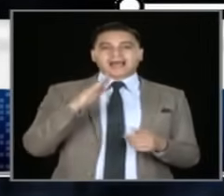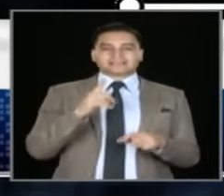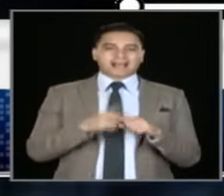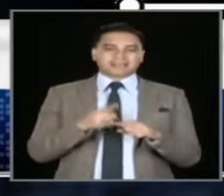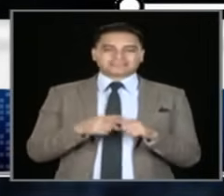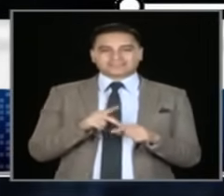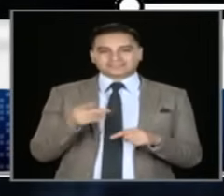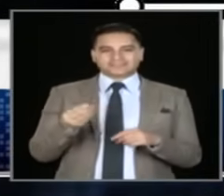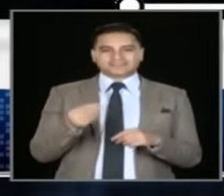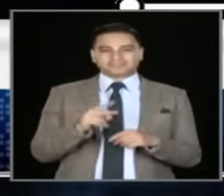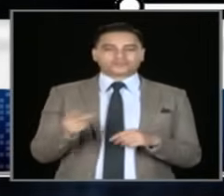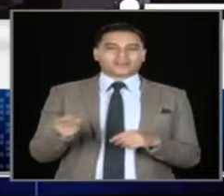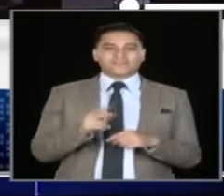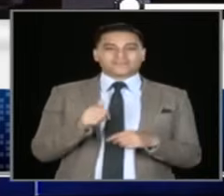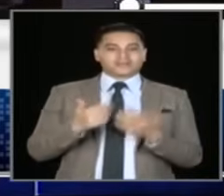عدد الذري 16.